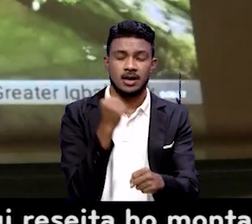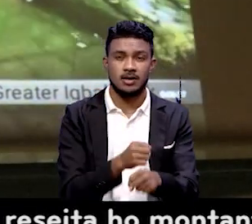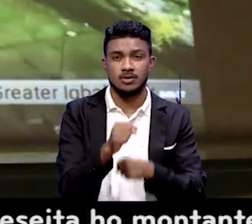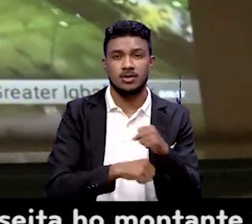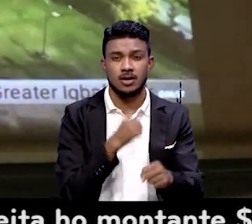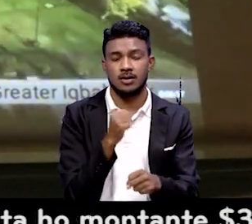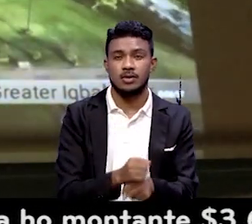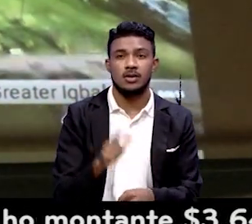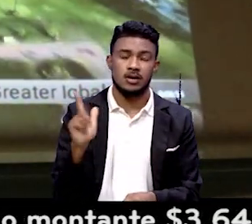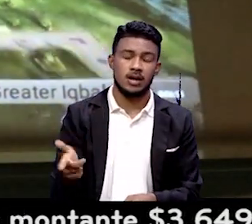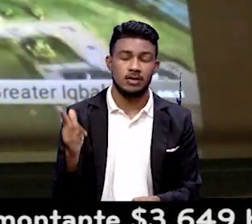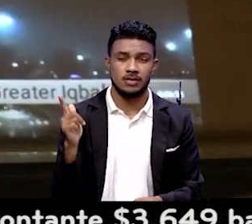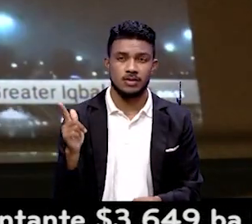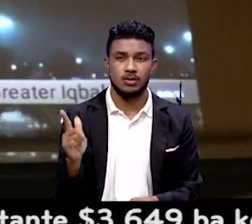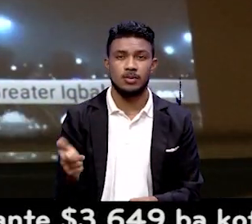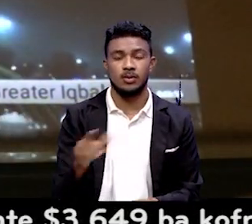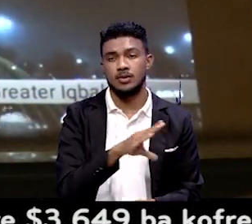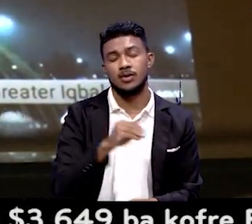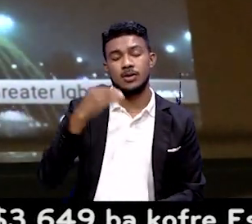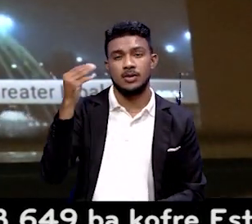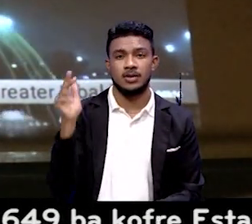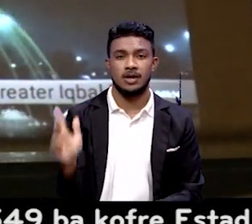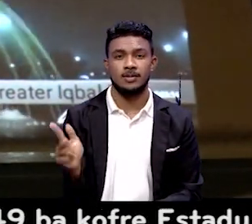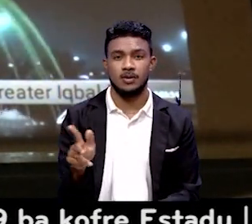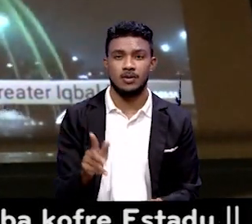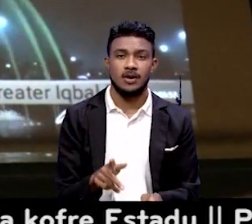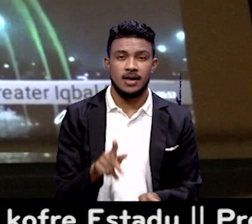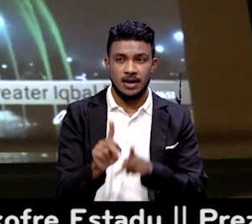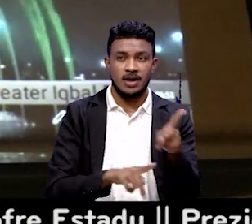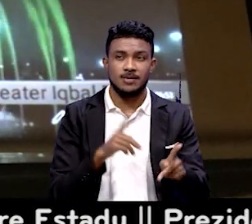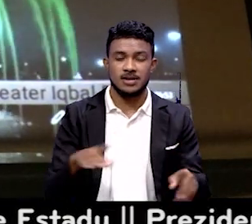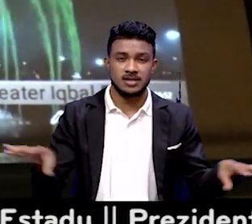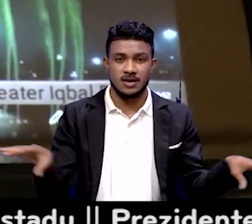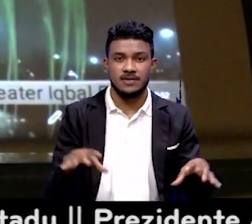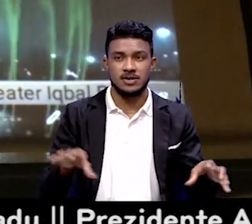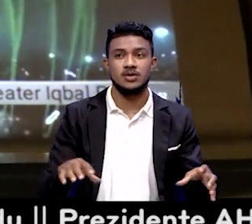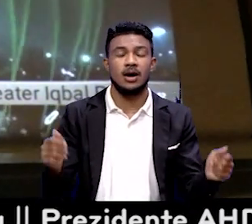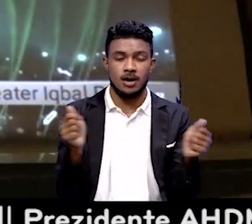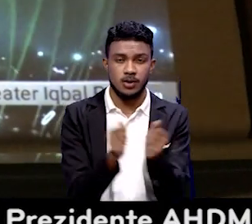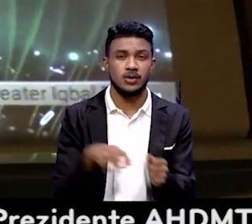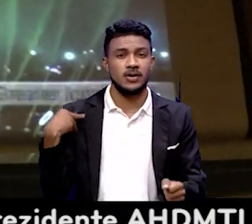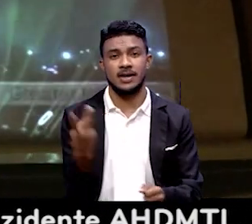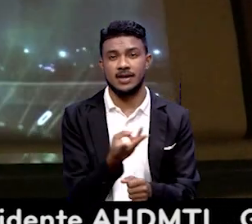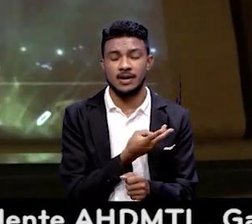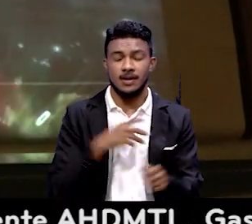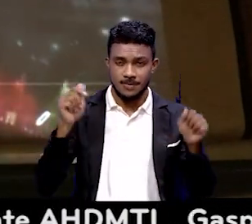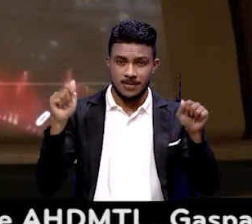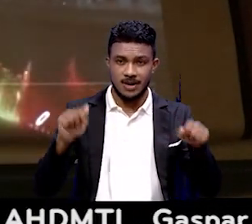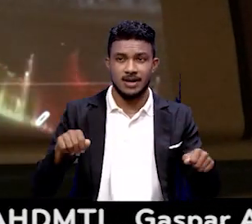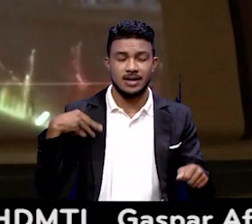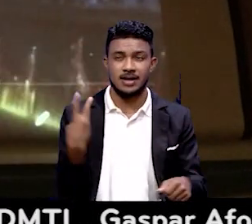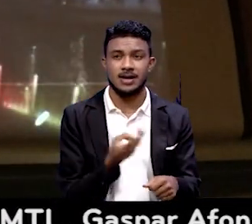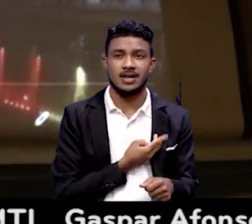orang. Mereka sekarang, mereka ada yang kerja sama kita juga, ada yang bikin bisnis sendiri